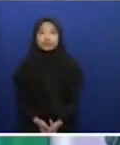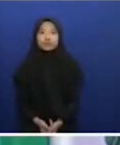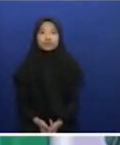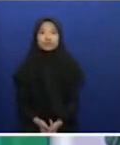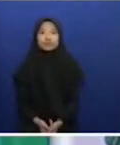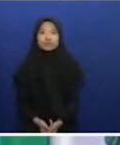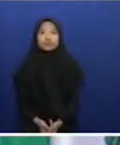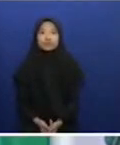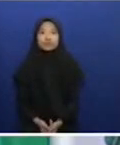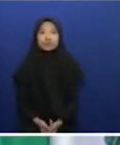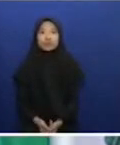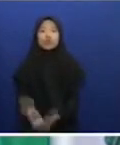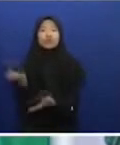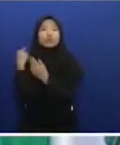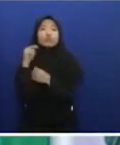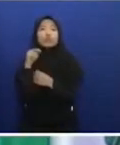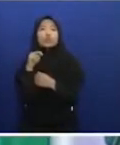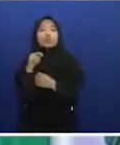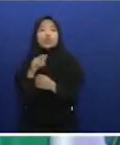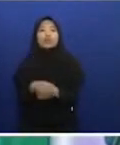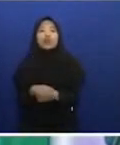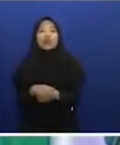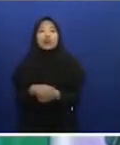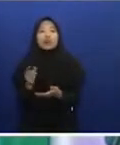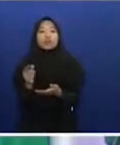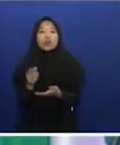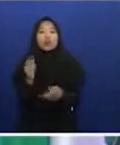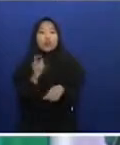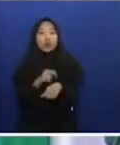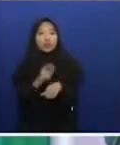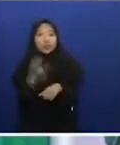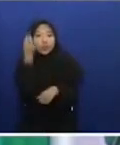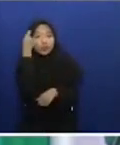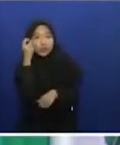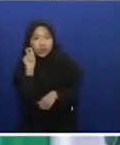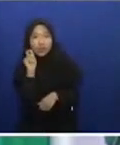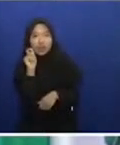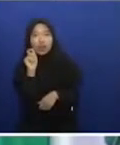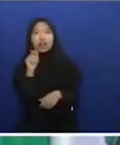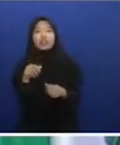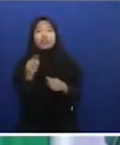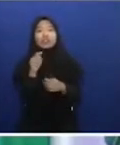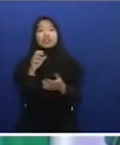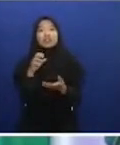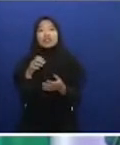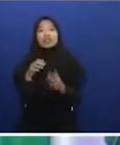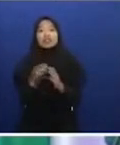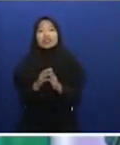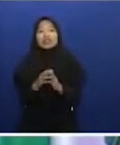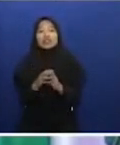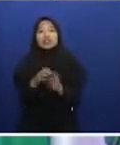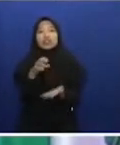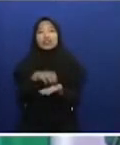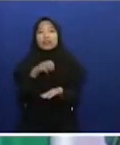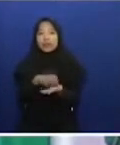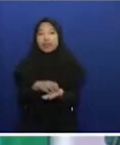Pernah tinggal di asrama mahasiswa dan pernah busung lapar karena tidak pernah dapat kiriman dari orang tua.